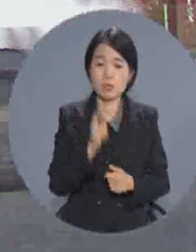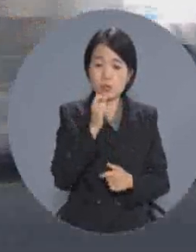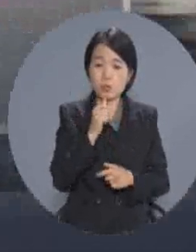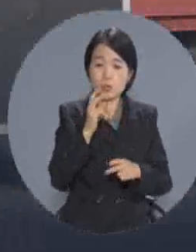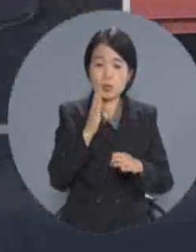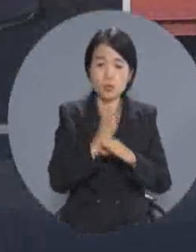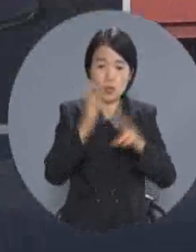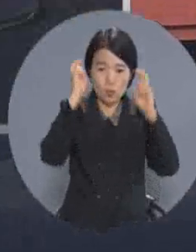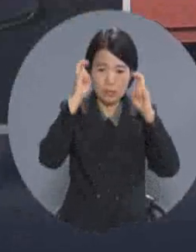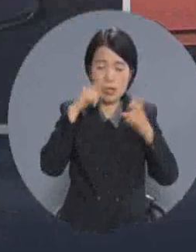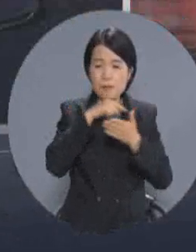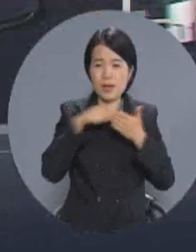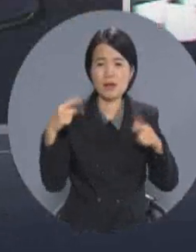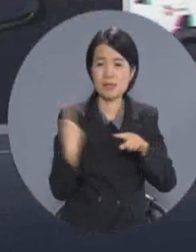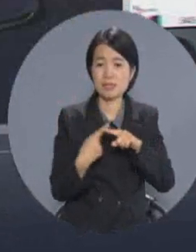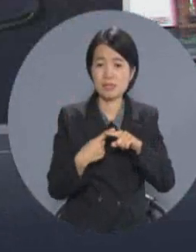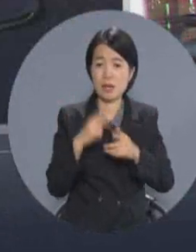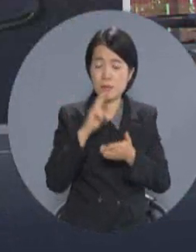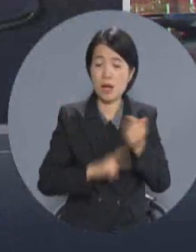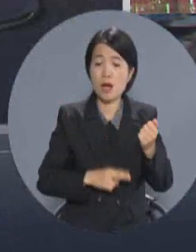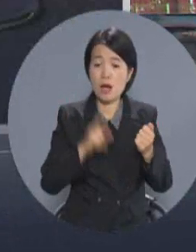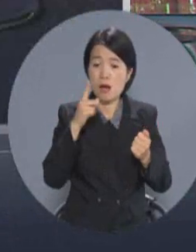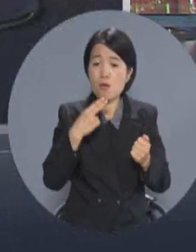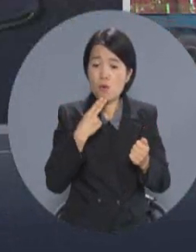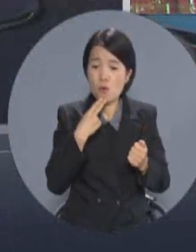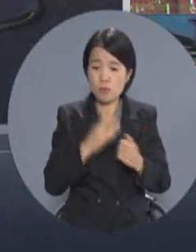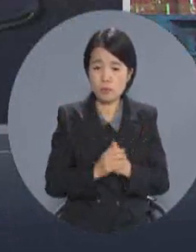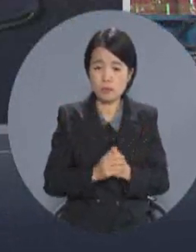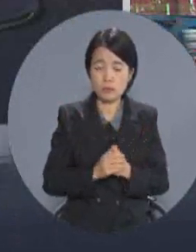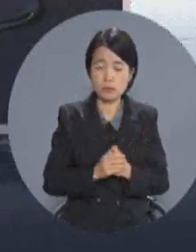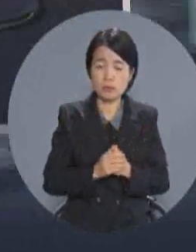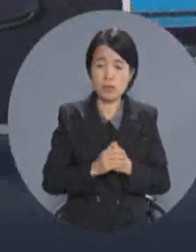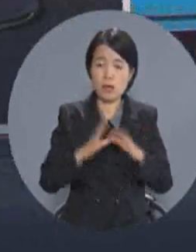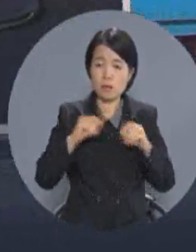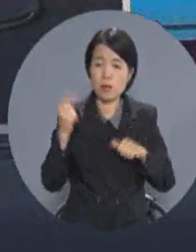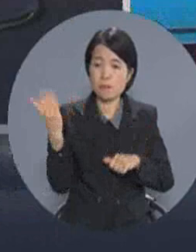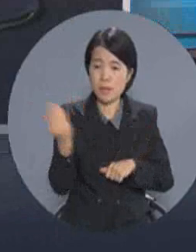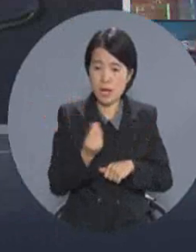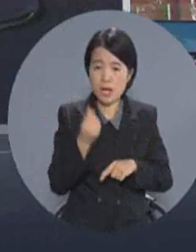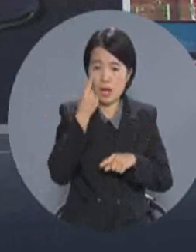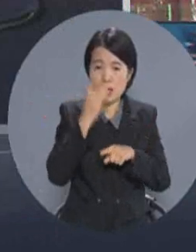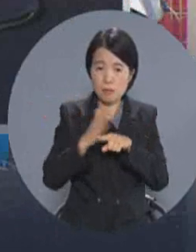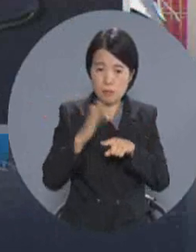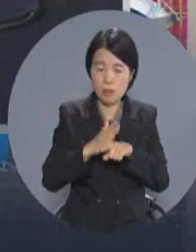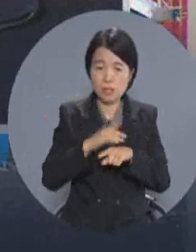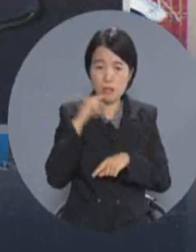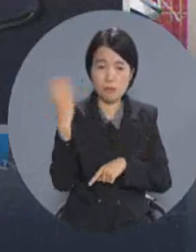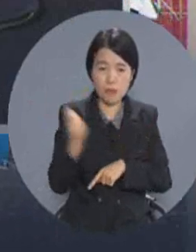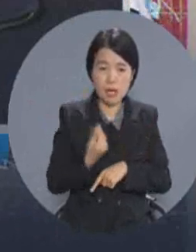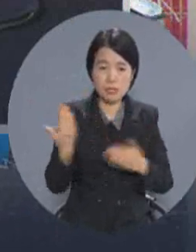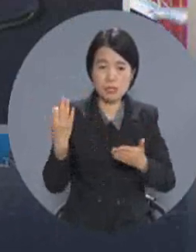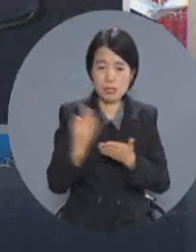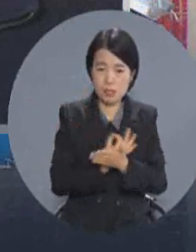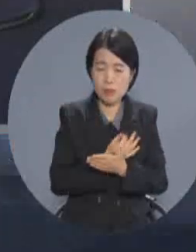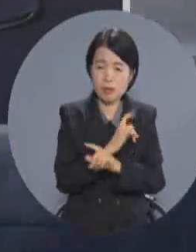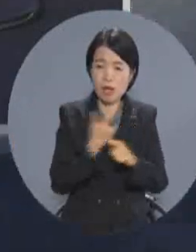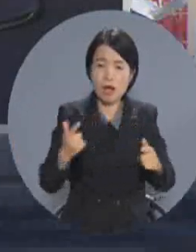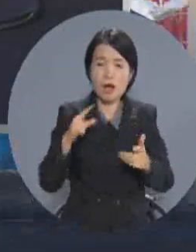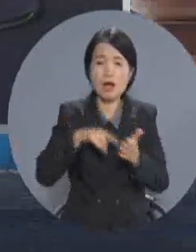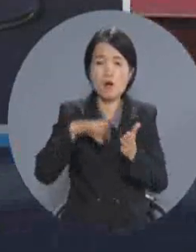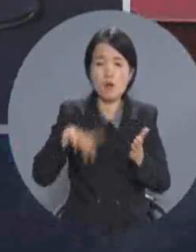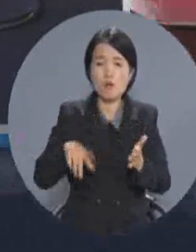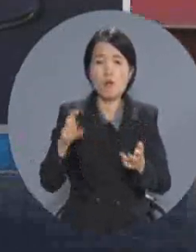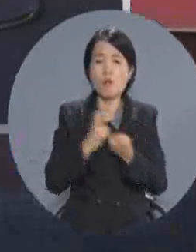바로 부도입니다, 부도. 매출이 전혀 안 일어나버리니까 부지 임대료를 할지, 그 다음에 대출, 금융비, 직원들 인건비,